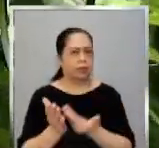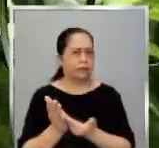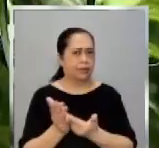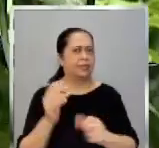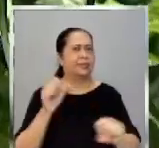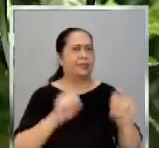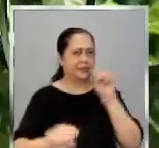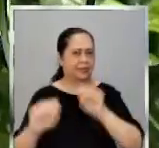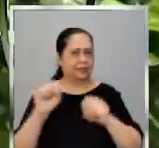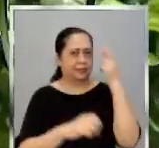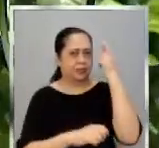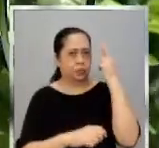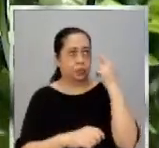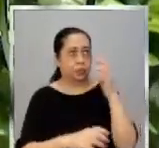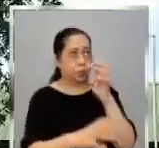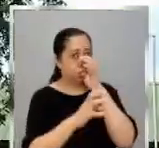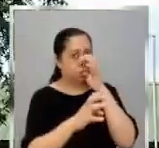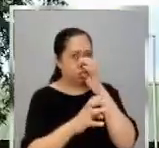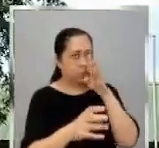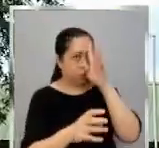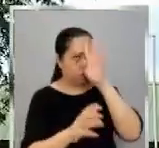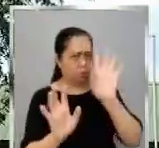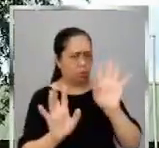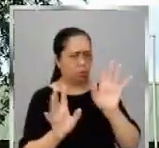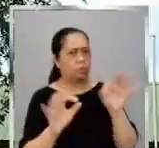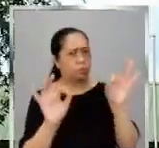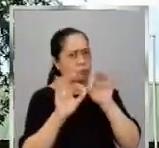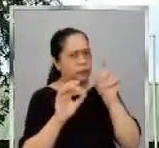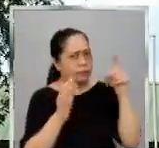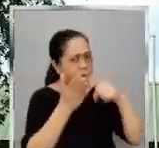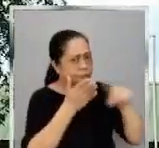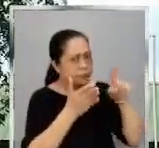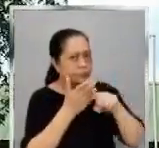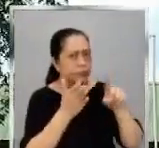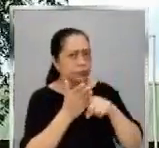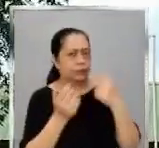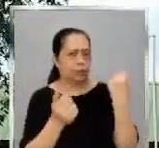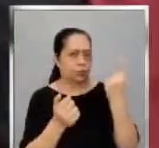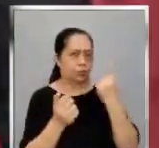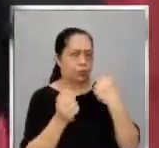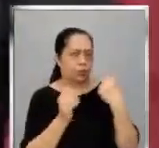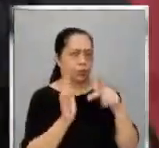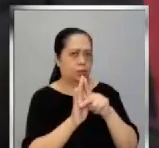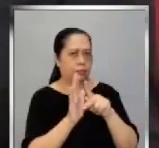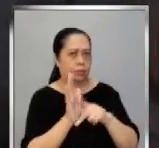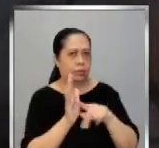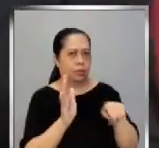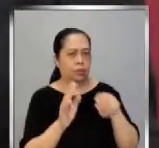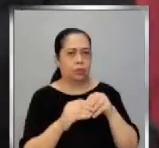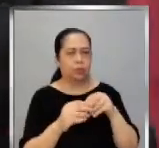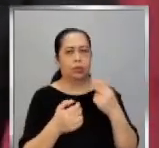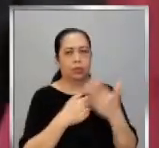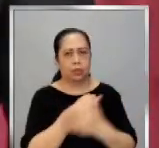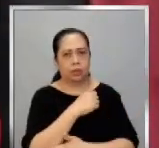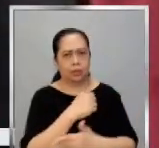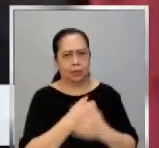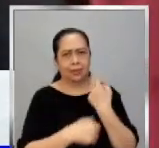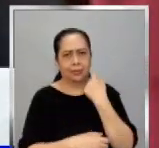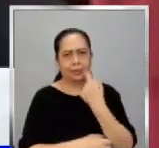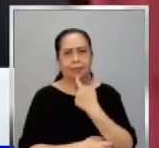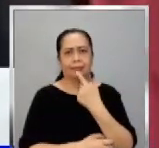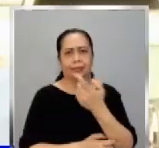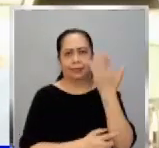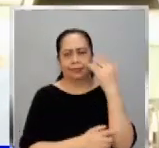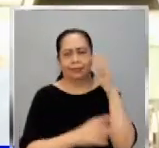anumang dagdag na restriction sa mga pasahero o pagbabago sa COVID-19 protocols ng bansa, bagay na nauna na rin sinabi ni Pangulong